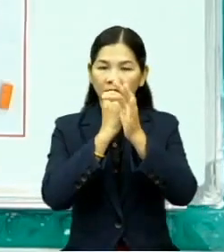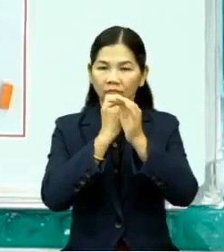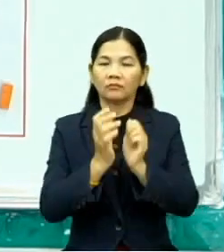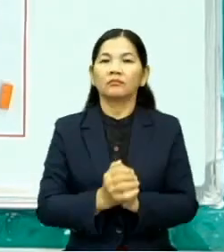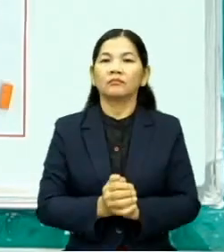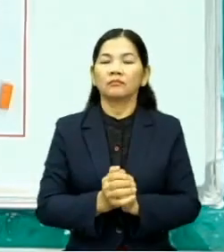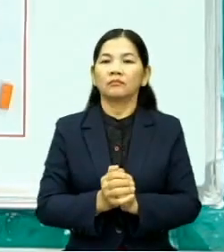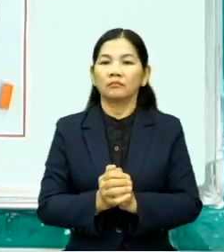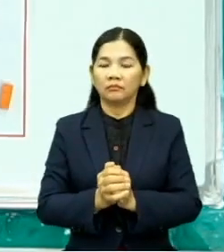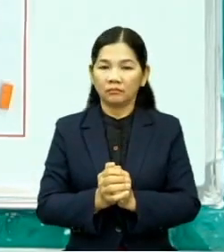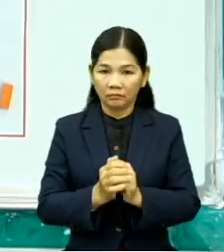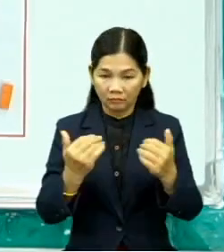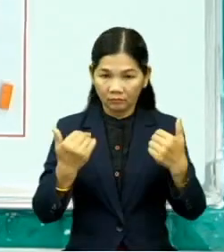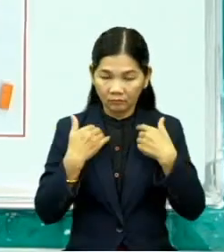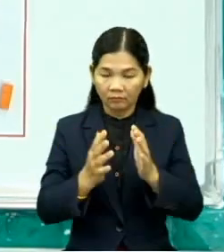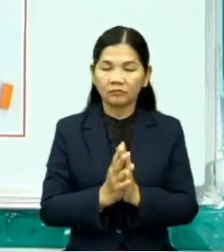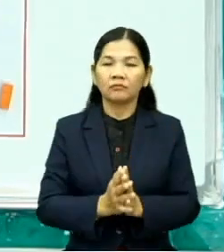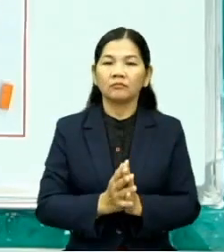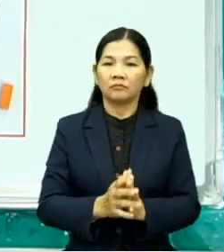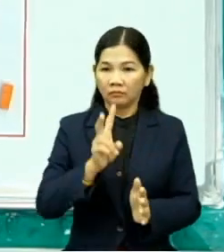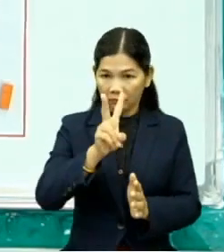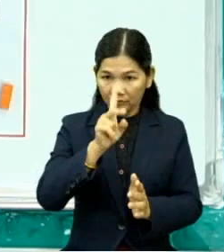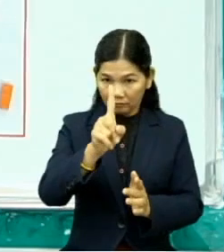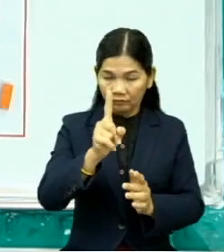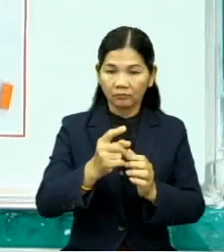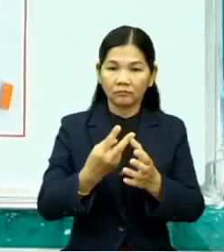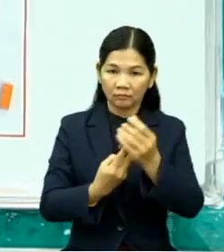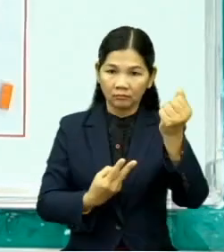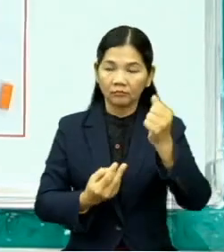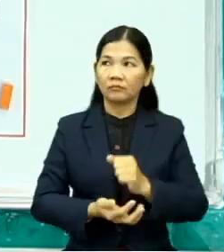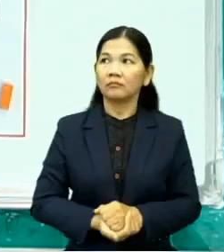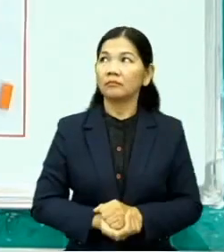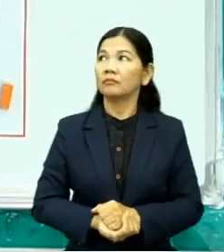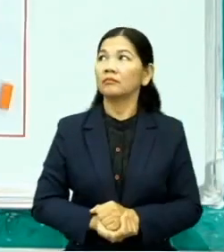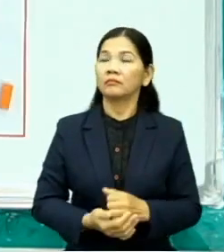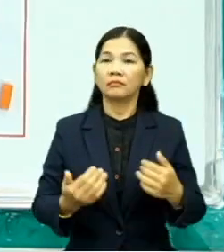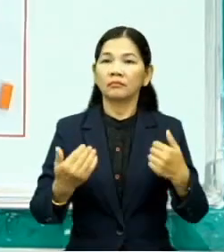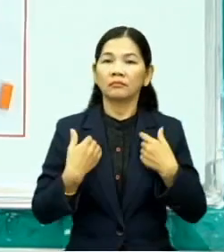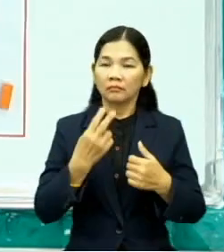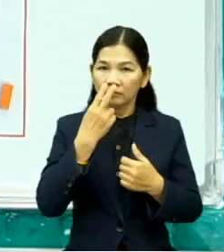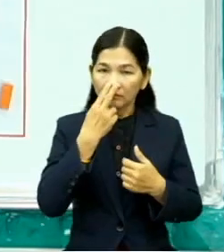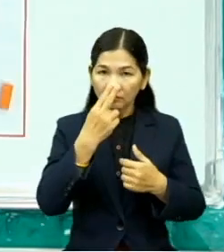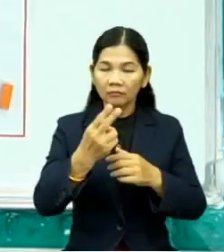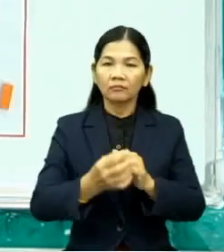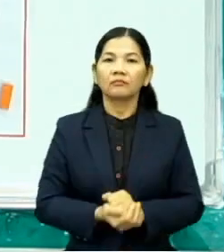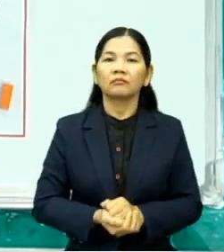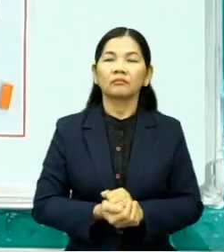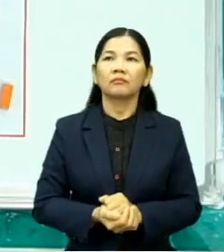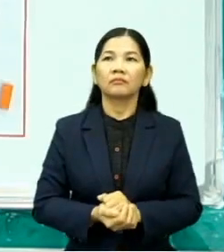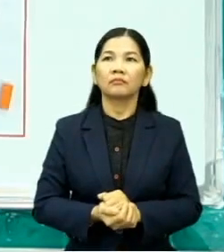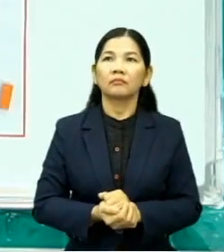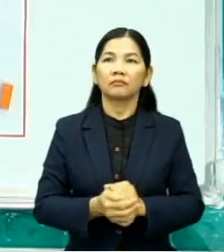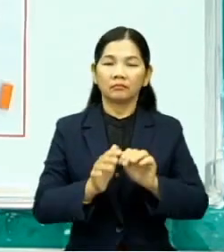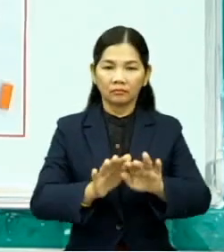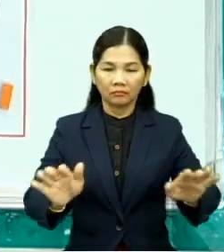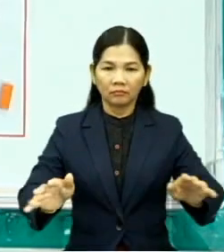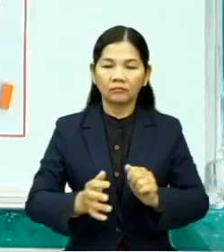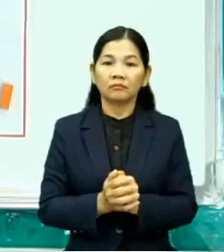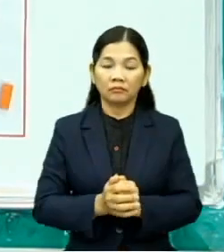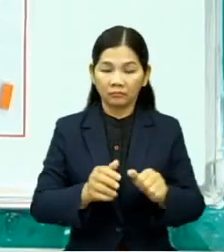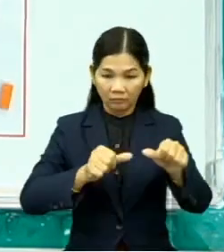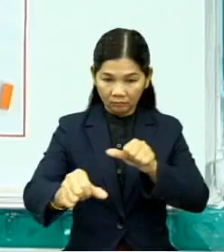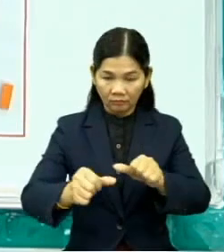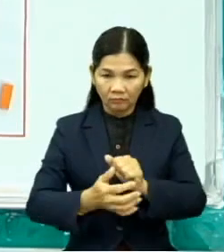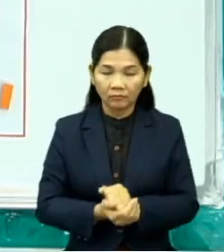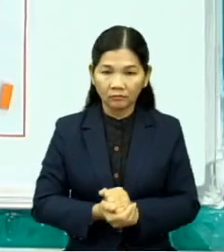o mùi chà nâng krap chà krap mùi cu nè con á chà tỏ lời con tặng ạc nế cà con bật to